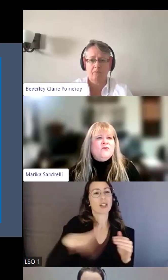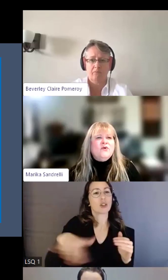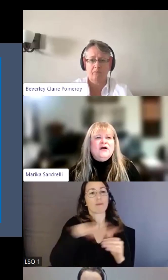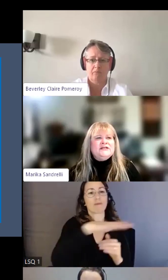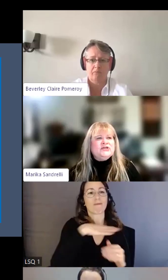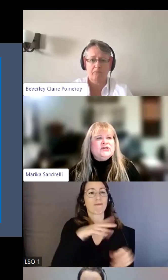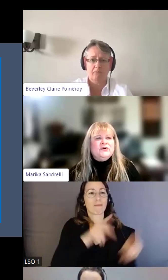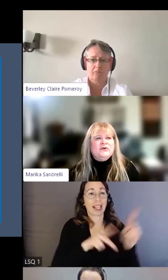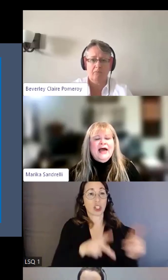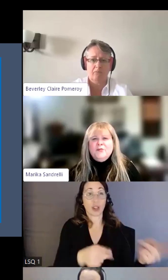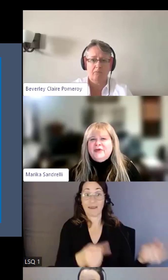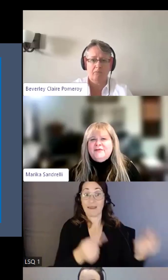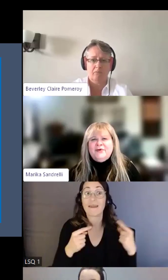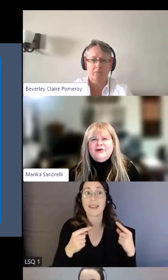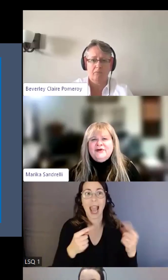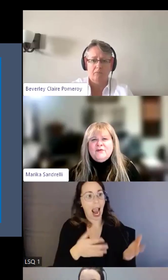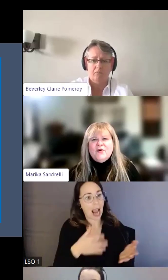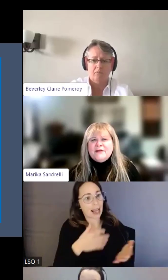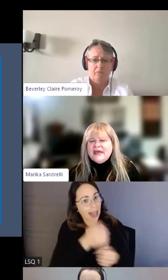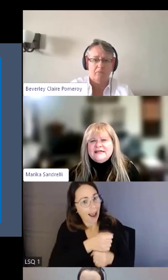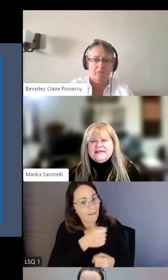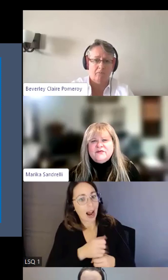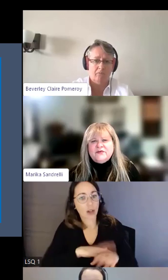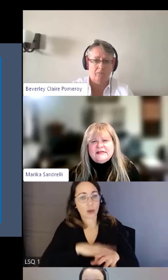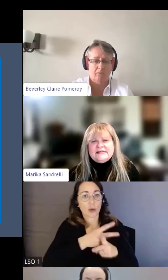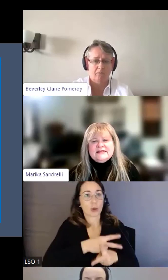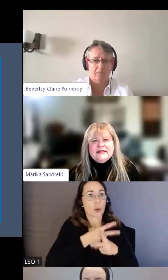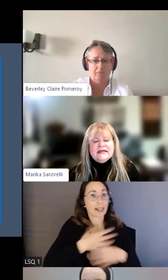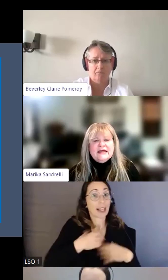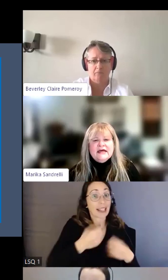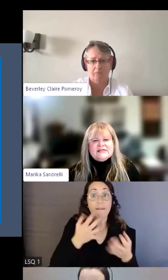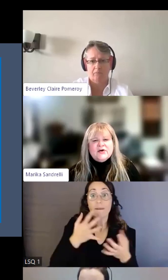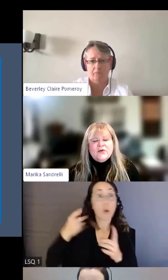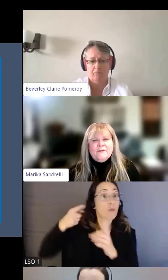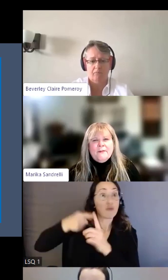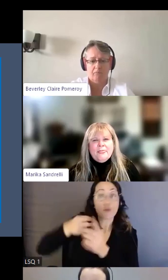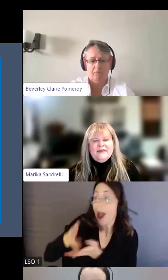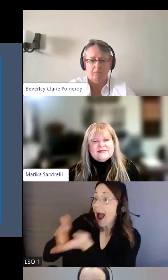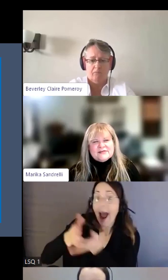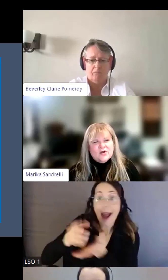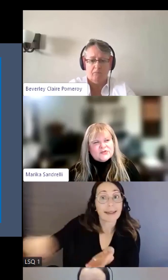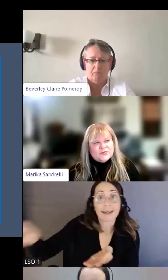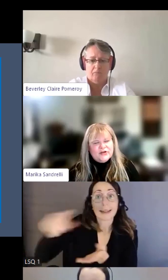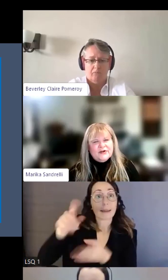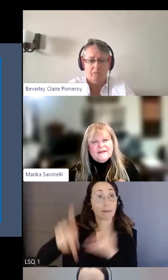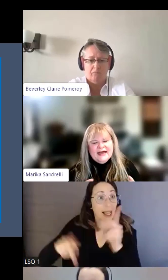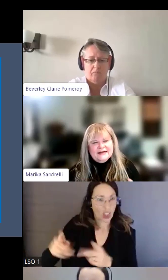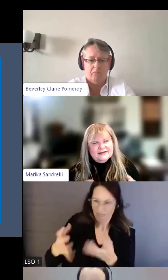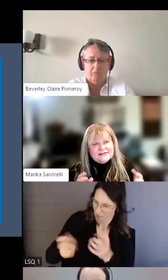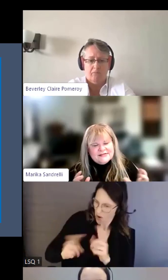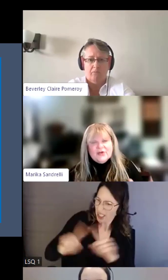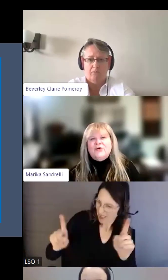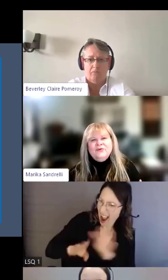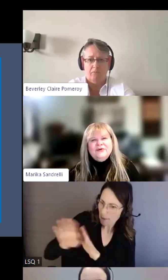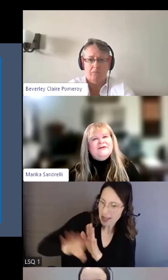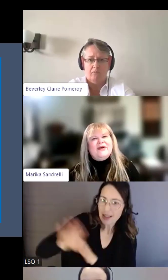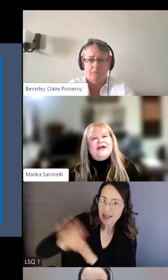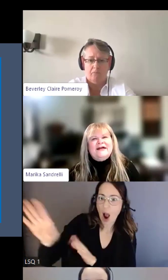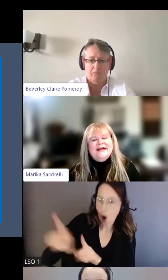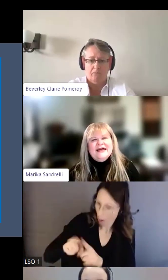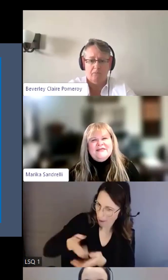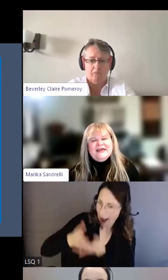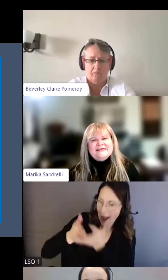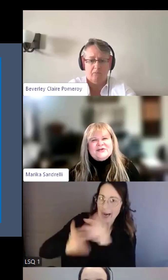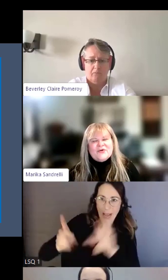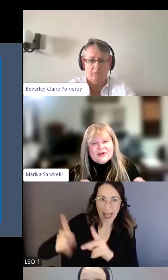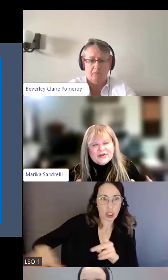les gens, ils veulent faire une différence, quoi. Alors, c'est presque lorsqu'on est dans cette zone où quand les choses vont très